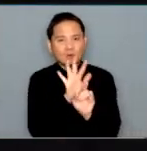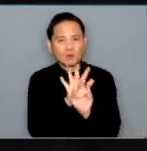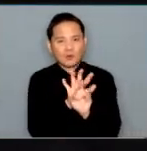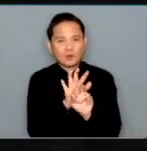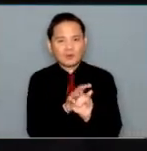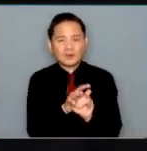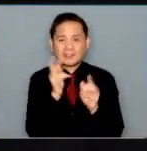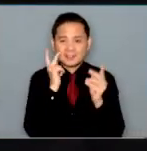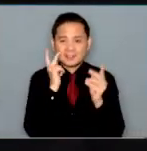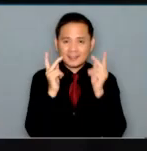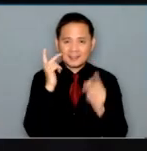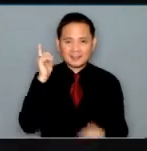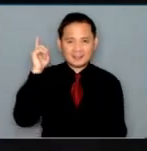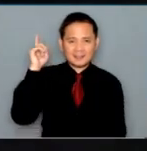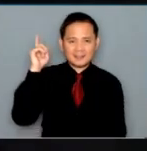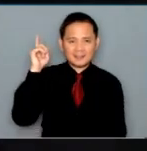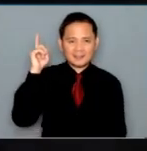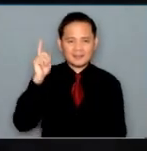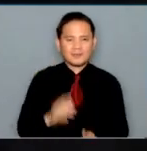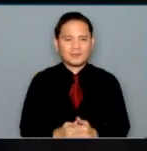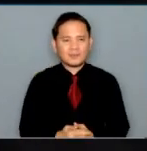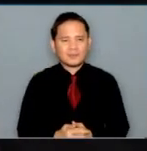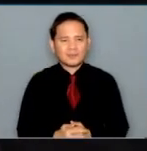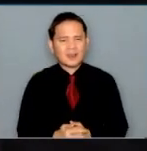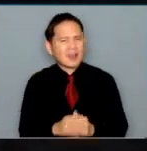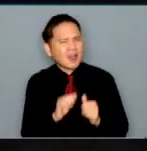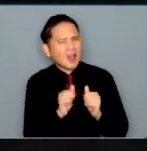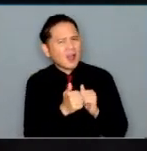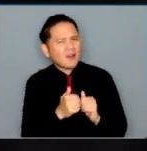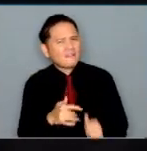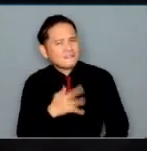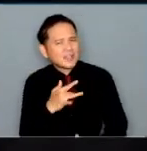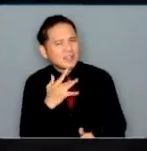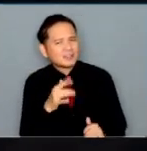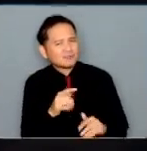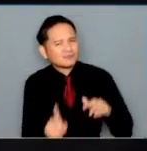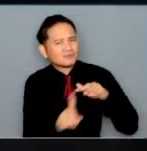Melay Cantiveros. Okay, how do you feel about attending to AAA?